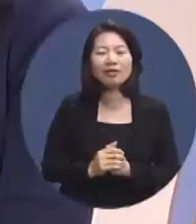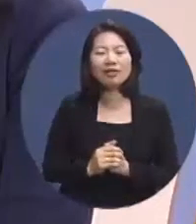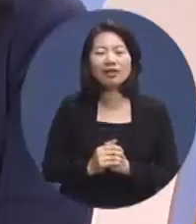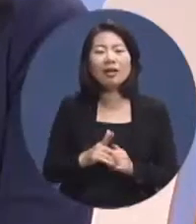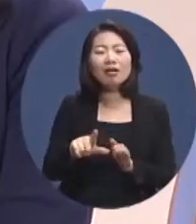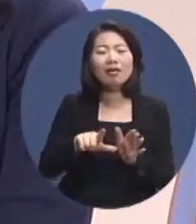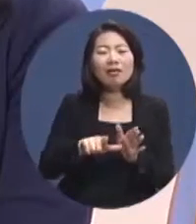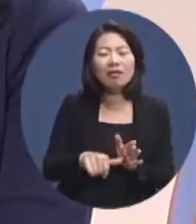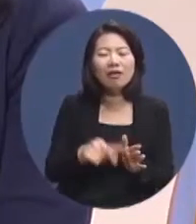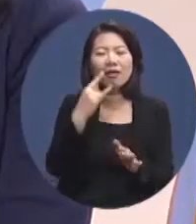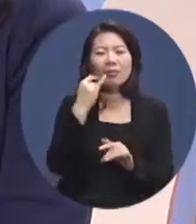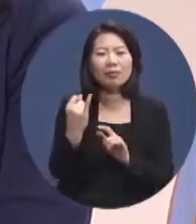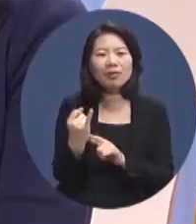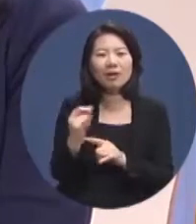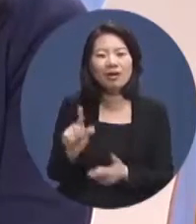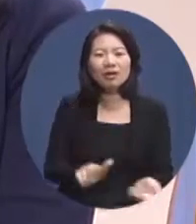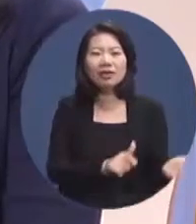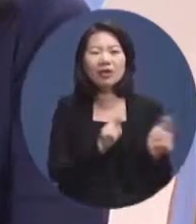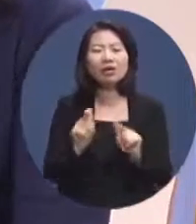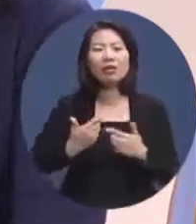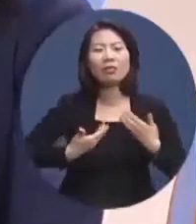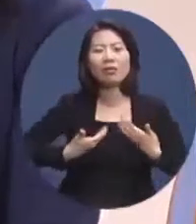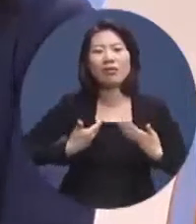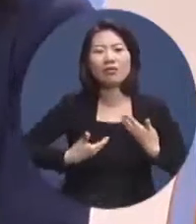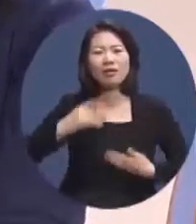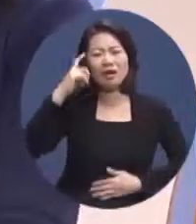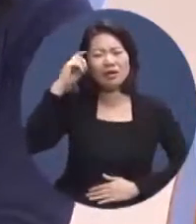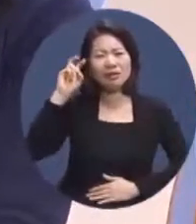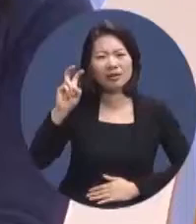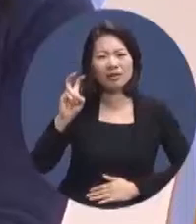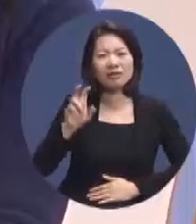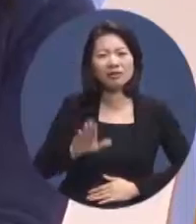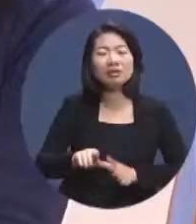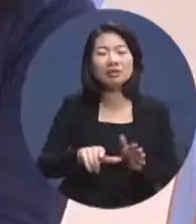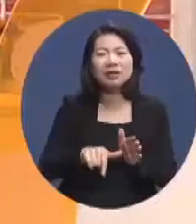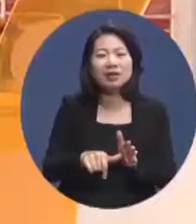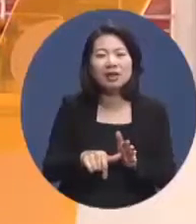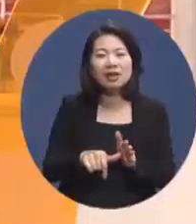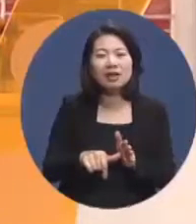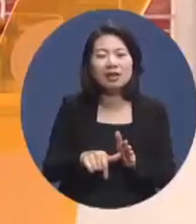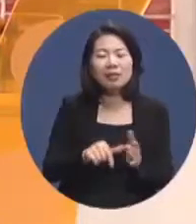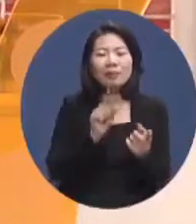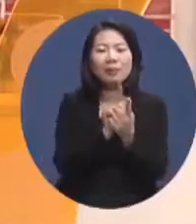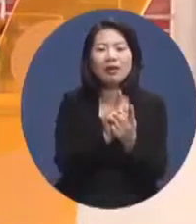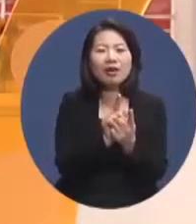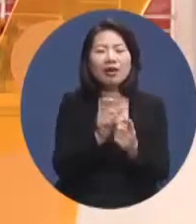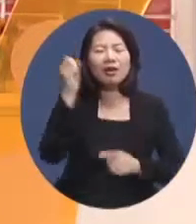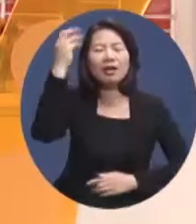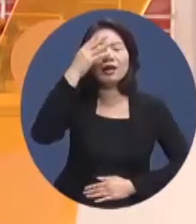그러면 그때 엄마들이 하루 종일 바쁘세요. 그런데 그 시간을 딱 갖게 되면